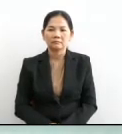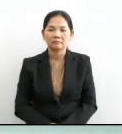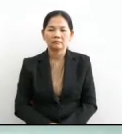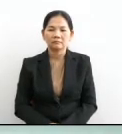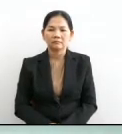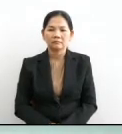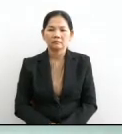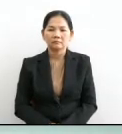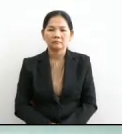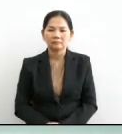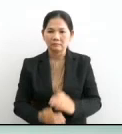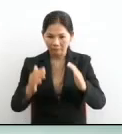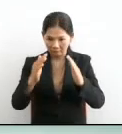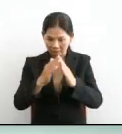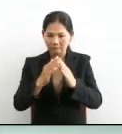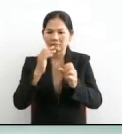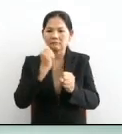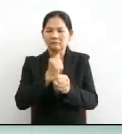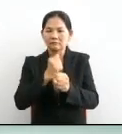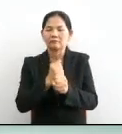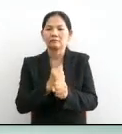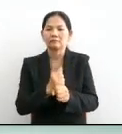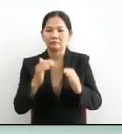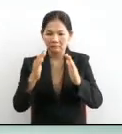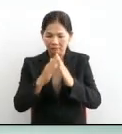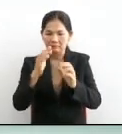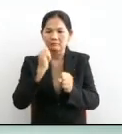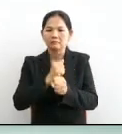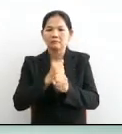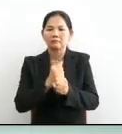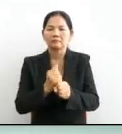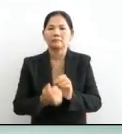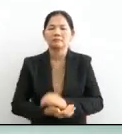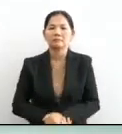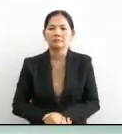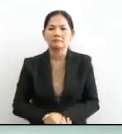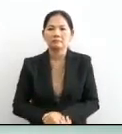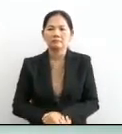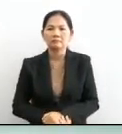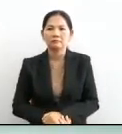chẳng lấy cứ cạch cạp tè chả cho này cô sẽ thay vì lừa ai con